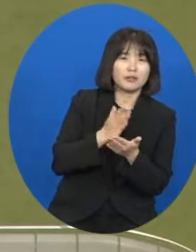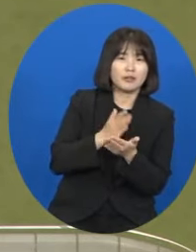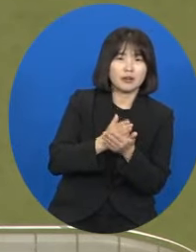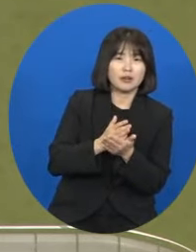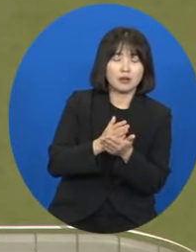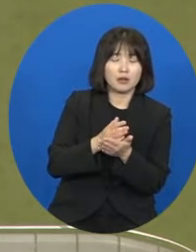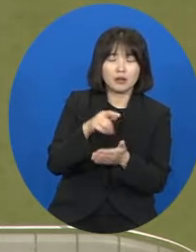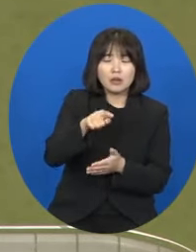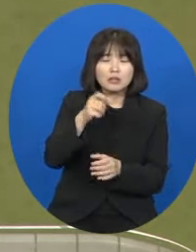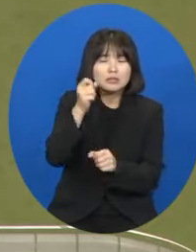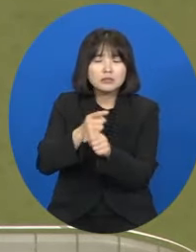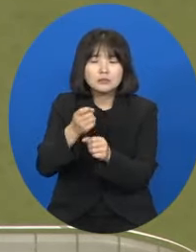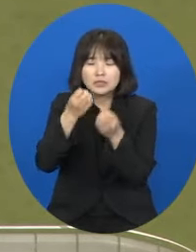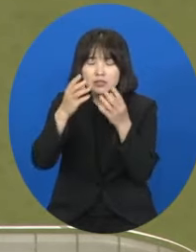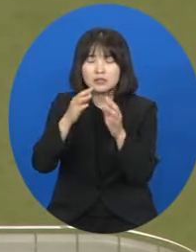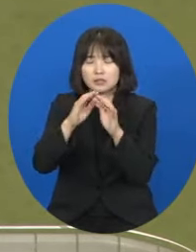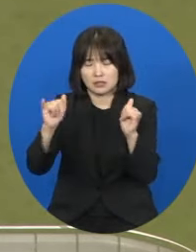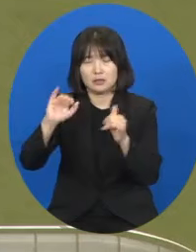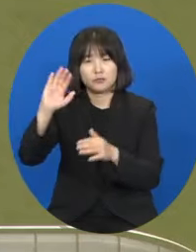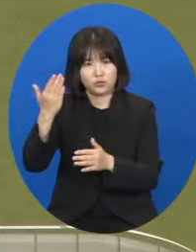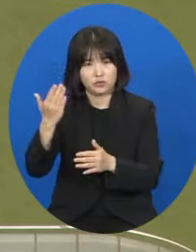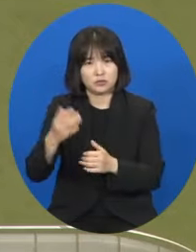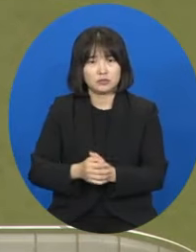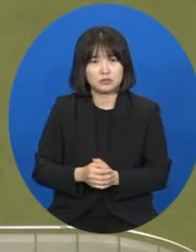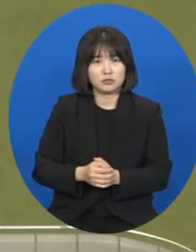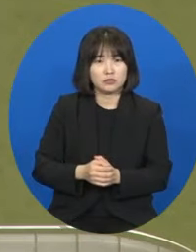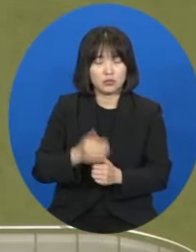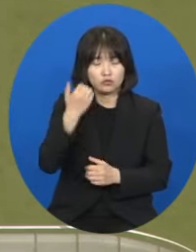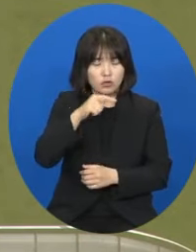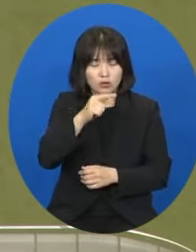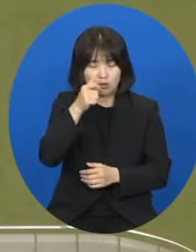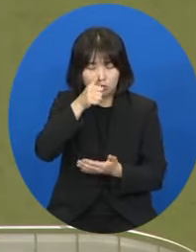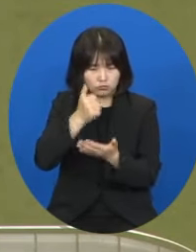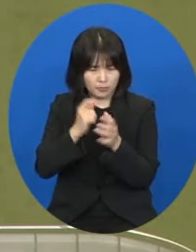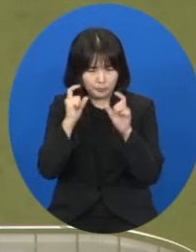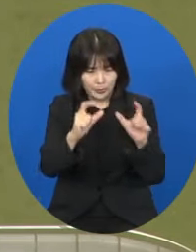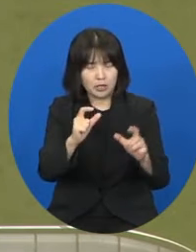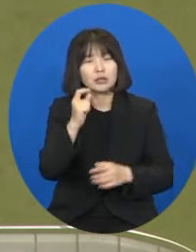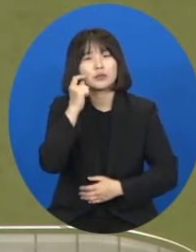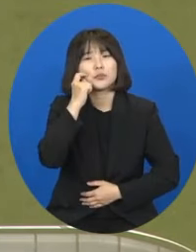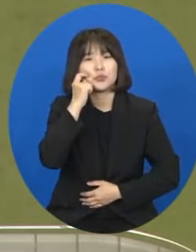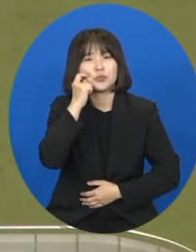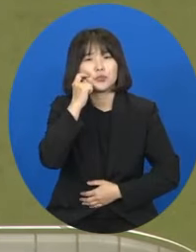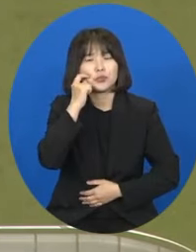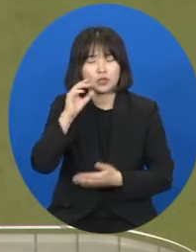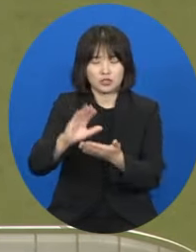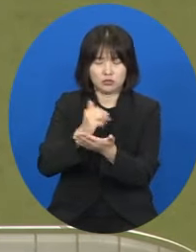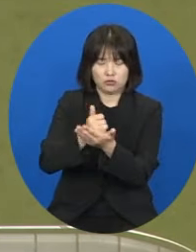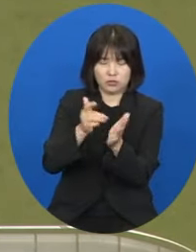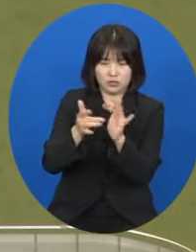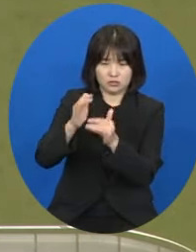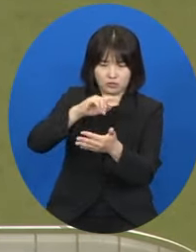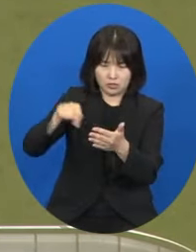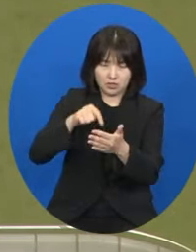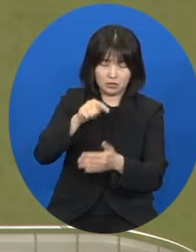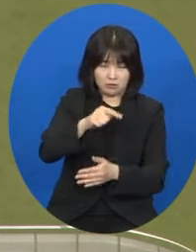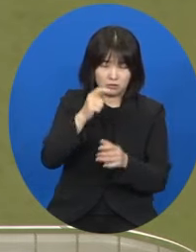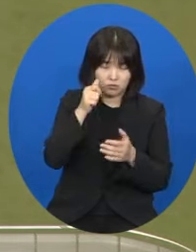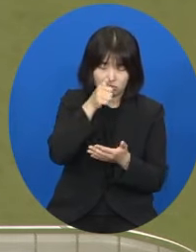새로운 사람이 되었어. 새로운 피조물이야. 누가 너를 정죄할 수 있어? 그리스도 예수 안에 아무도 너를 정죄할 수 없어.